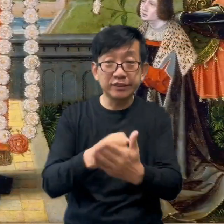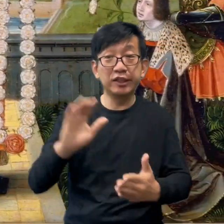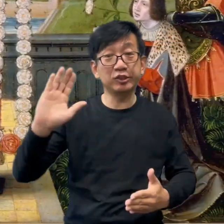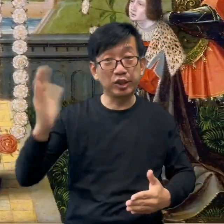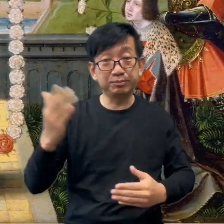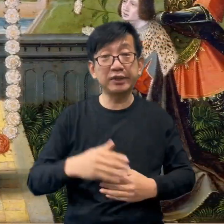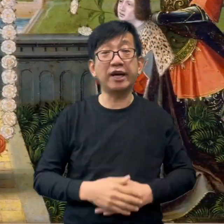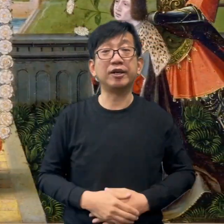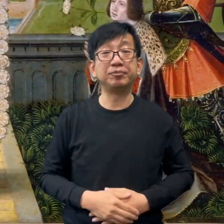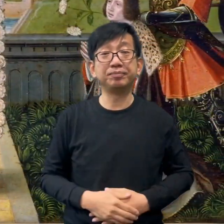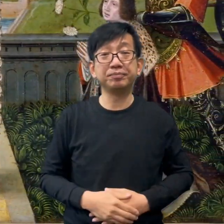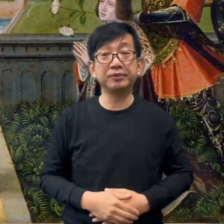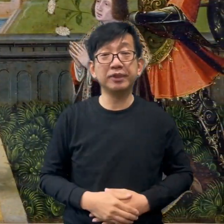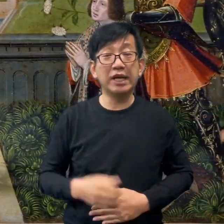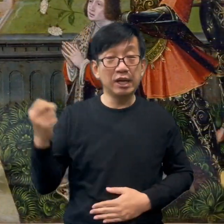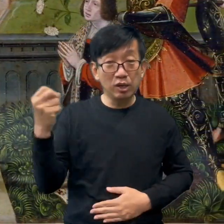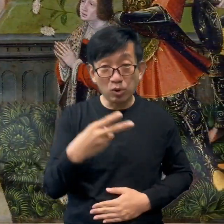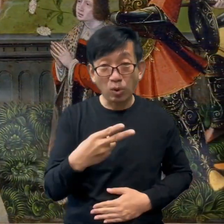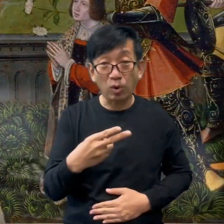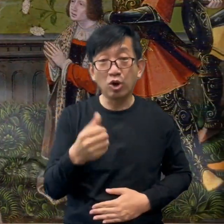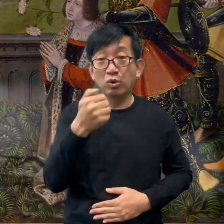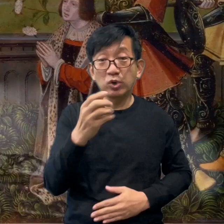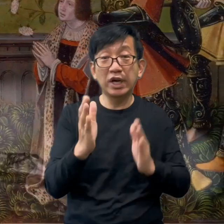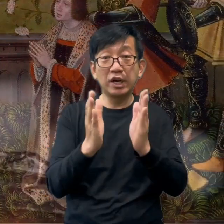15단 묵주기도가 자리 잡게 됐습니다.